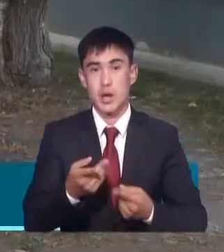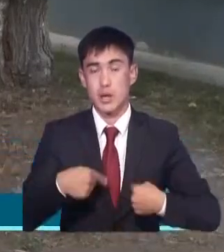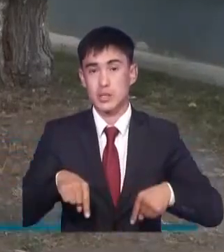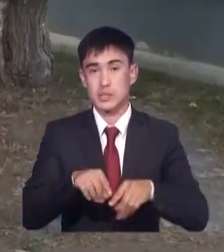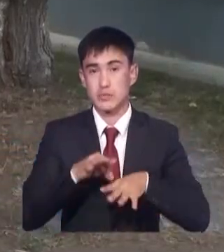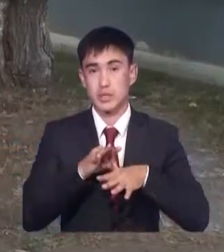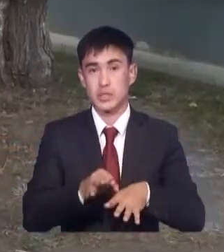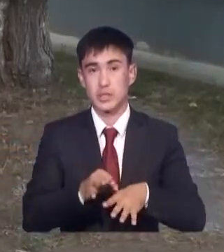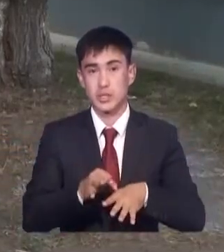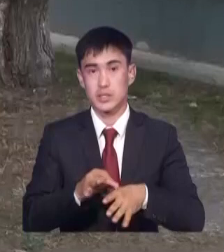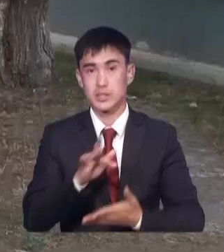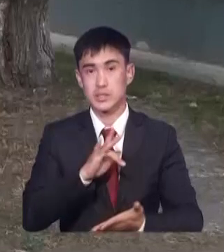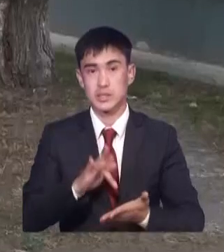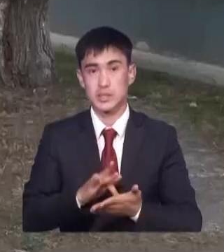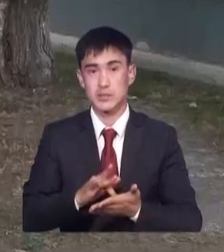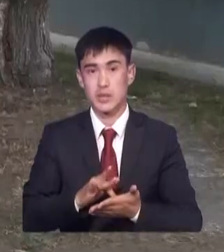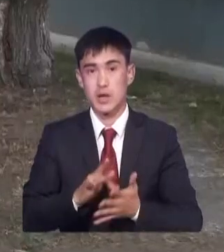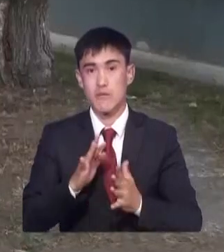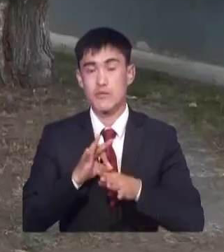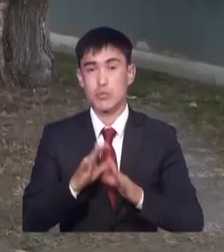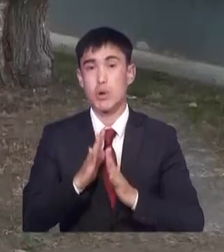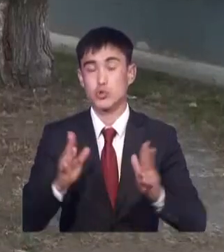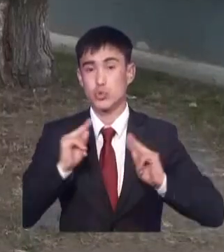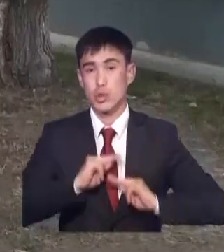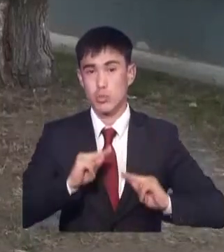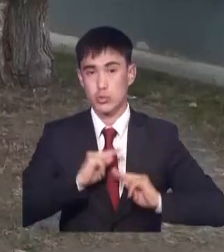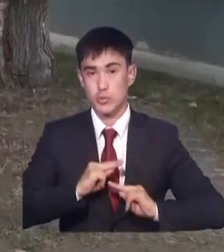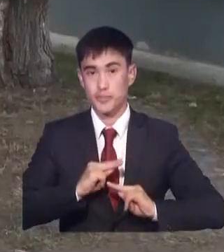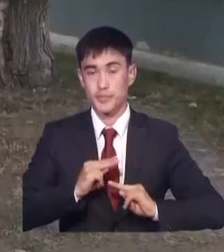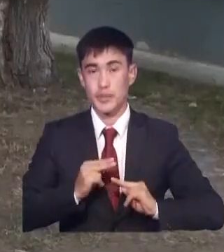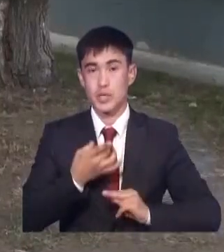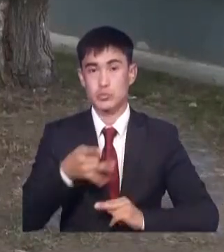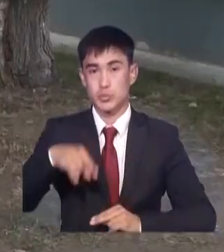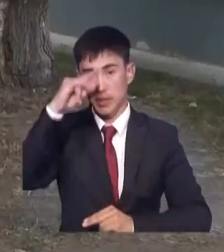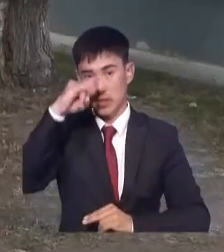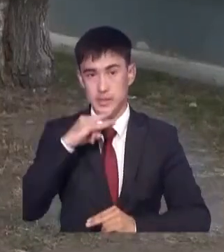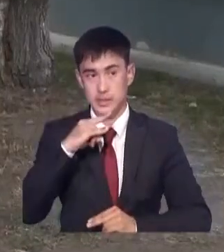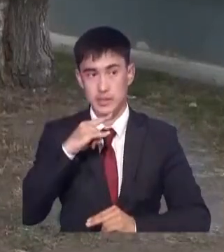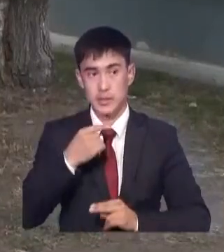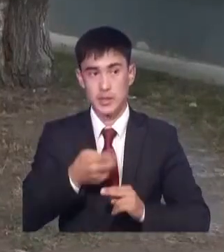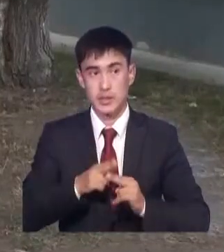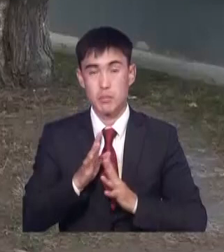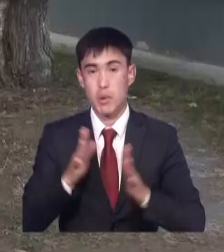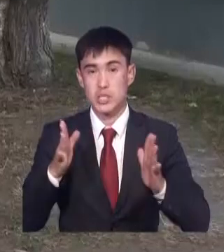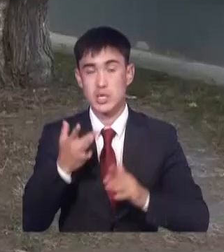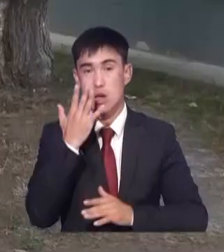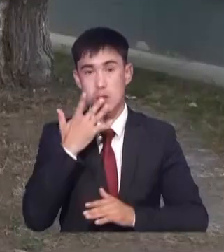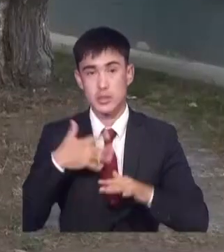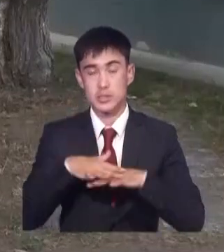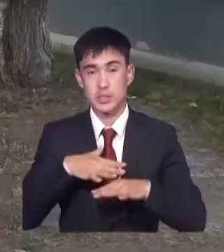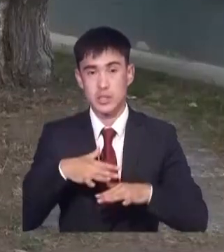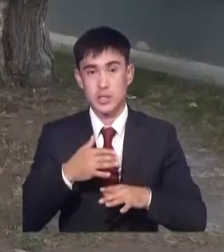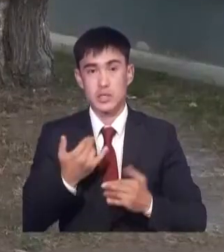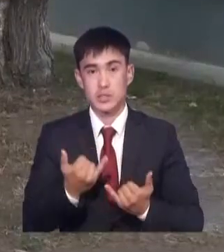действительно. Немецкий центр делает большую работу. Очень большую работу делается на территории Республики Казахстан. Это является большим этносом на сегодняшний